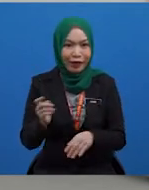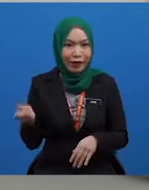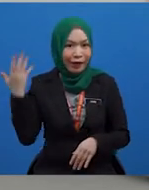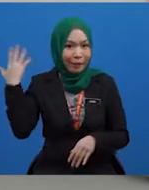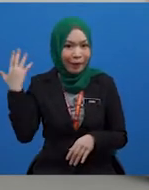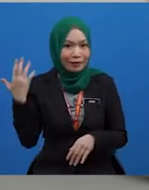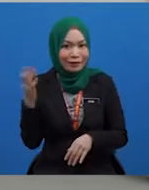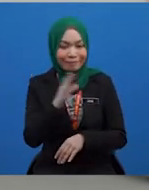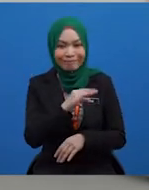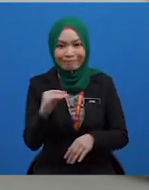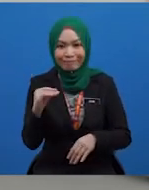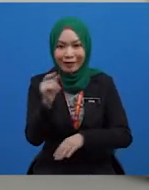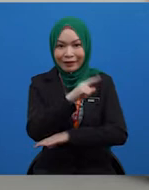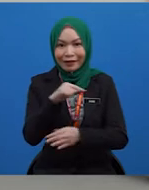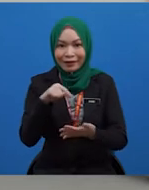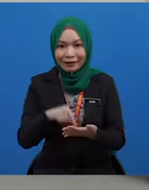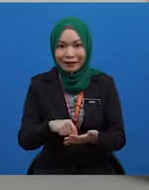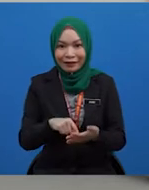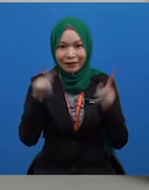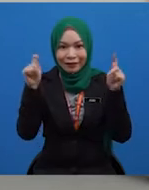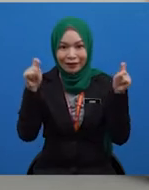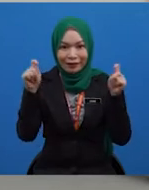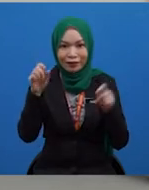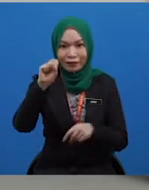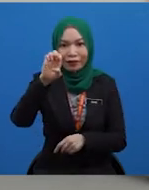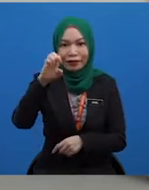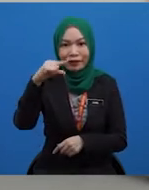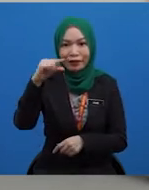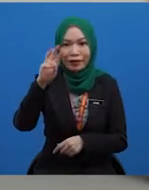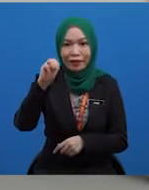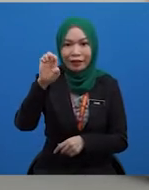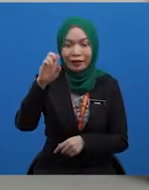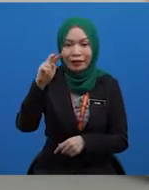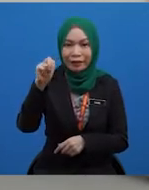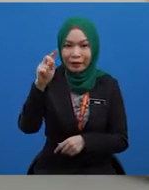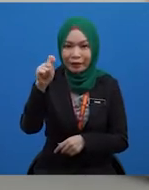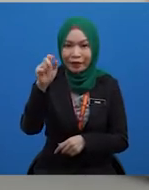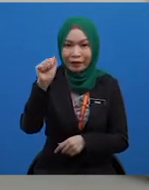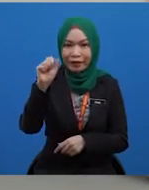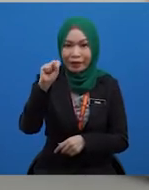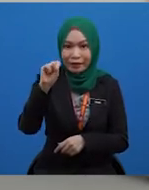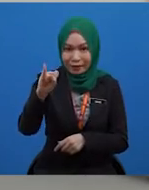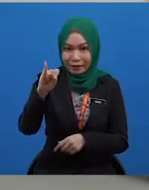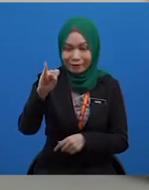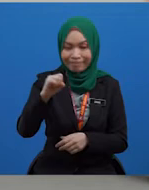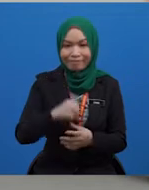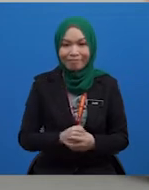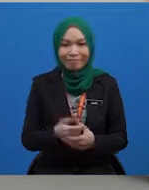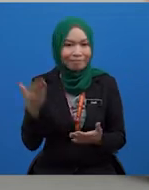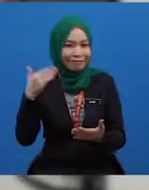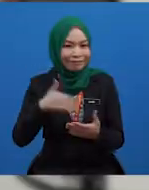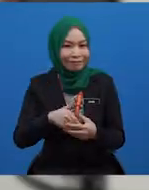berkenaan segmentasi pasaran dan dengan lebih lanjut ataupun secara lebih mendalam.